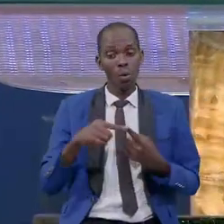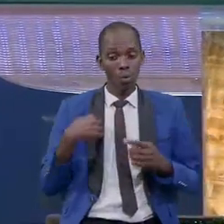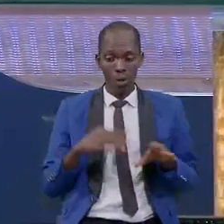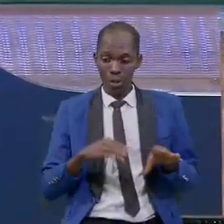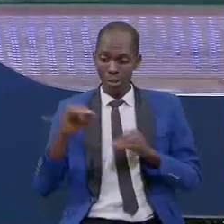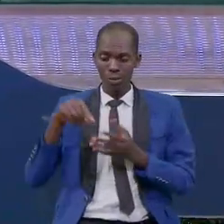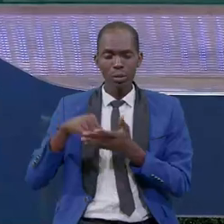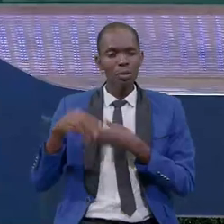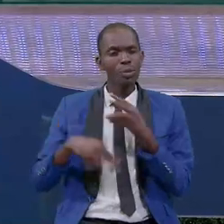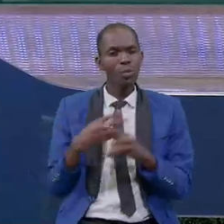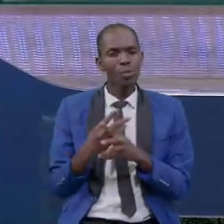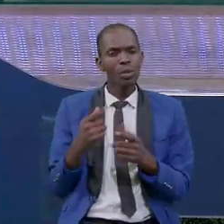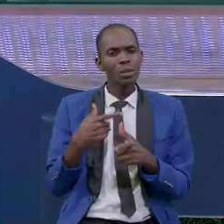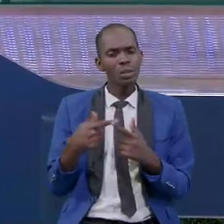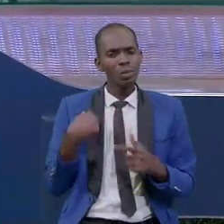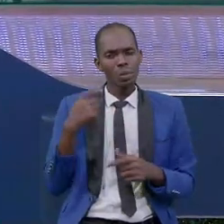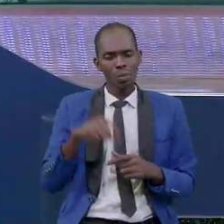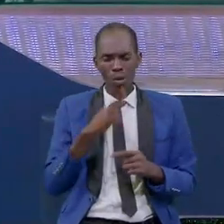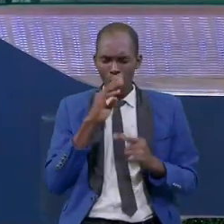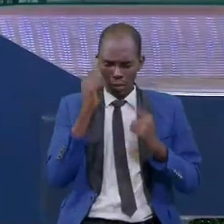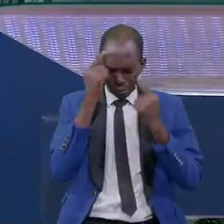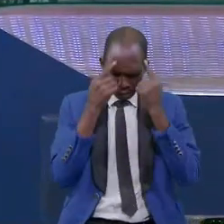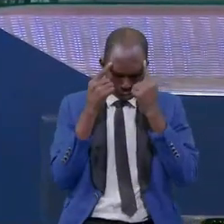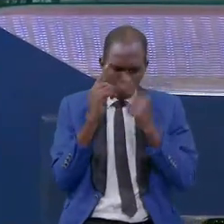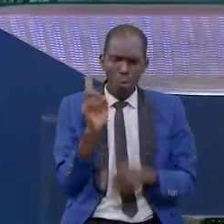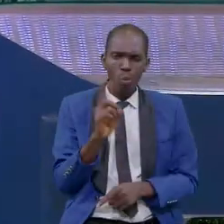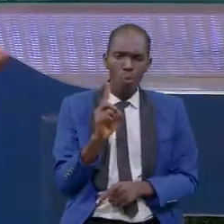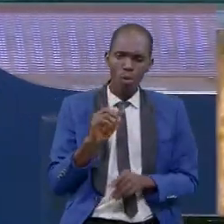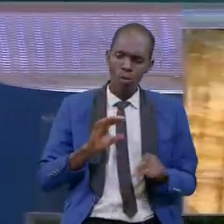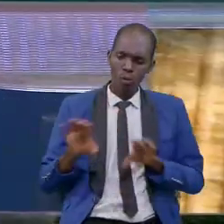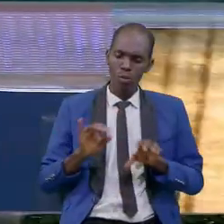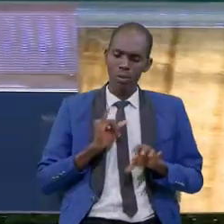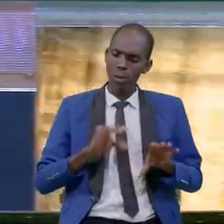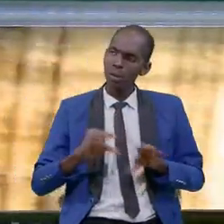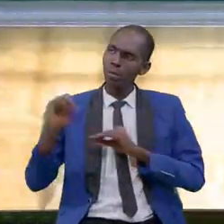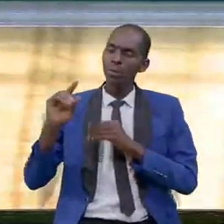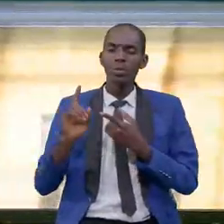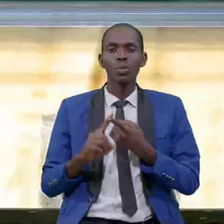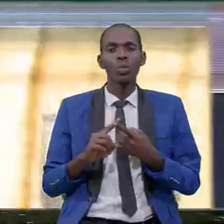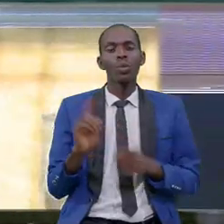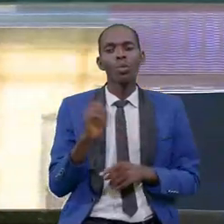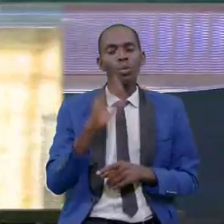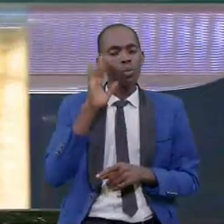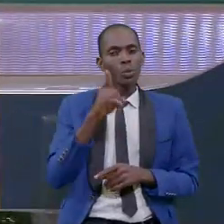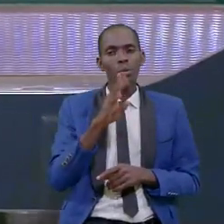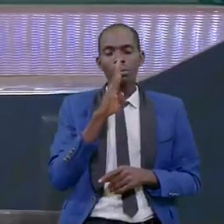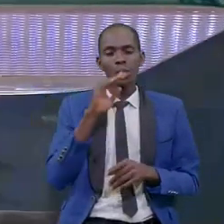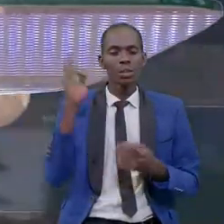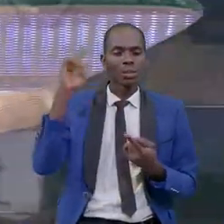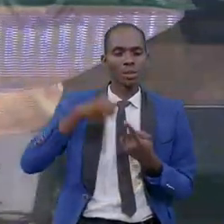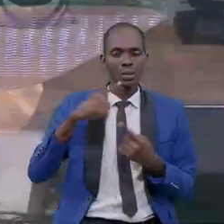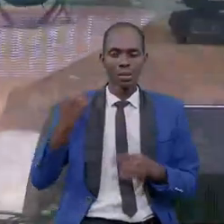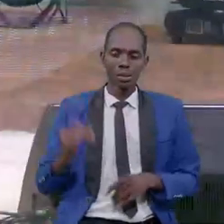ce doit être notre souci. Où est-ce que je passerai l'éternité? Où est-ce que vous